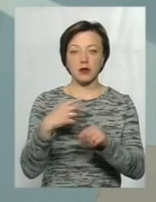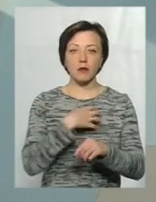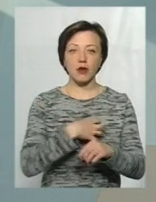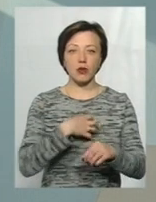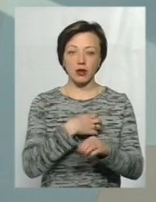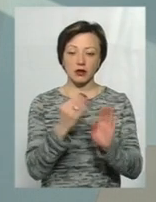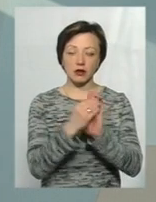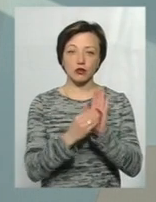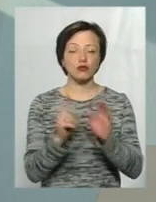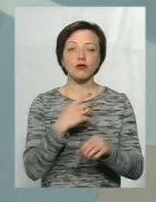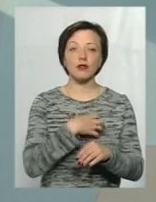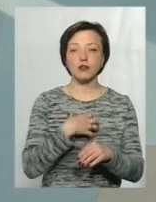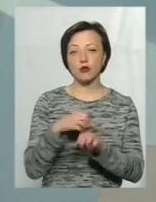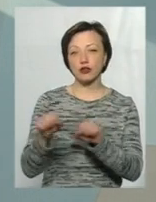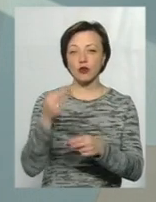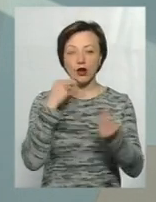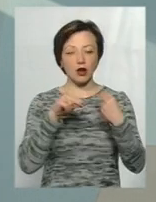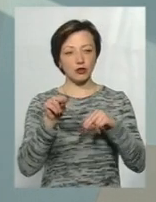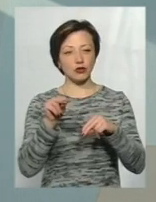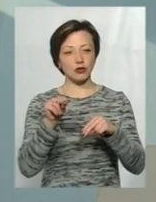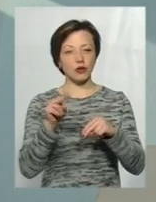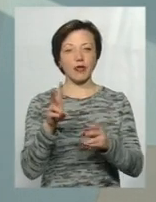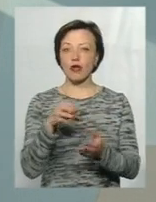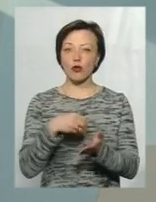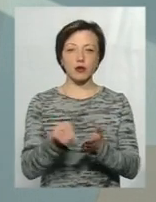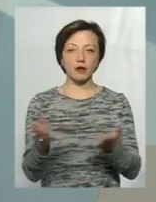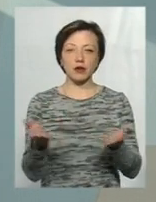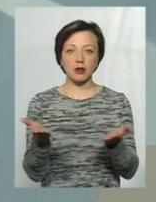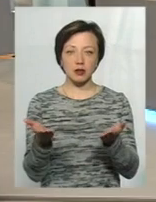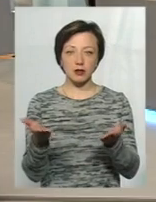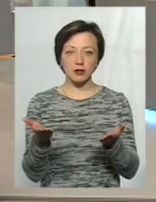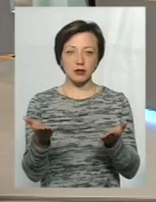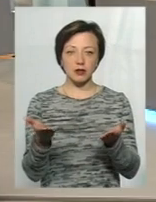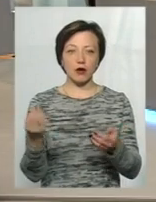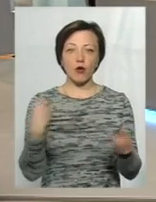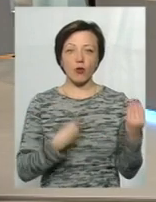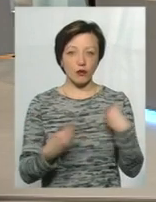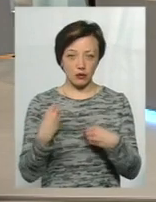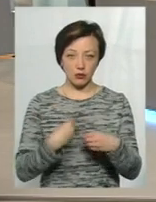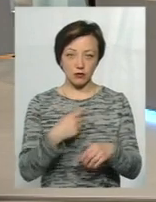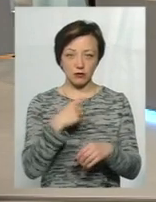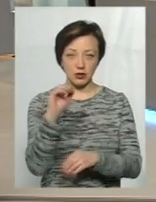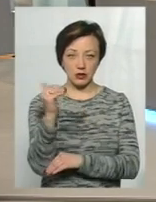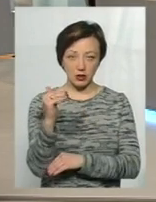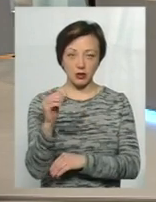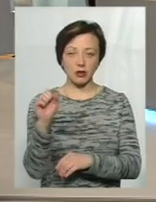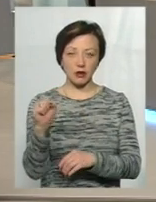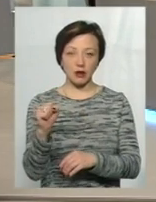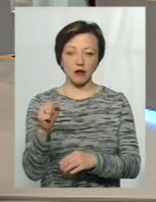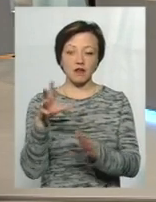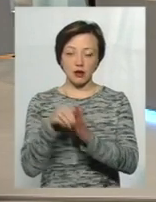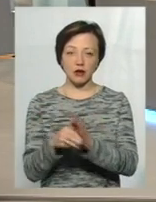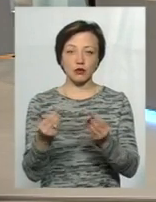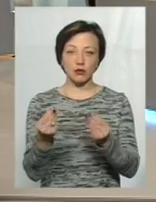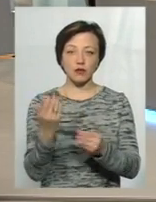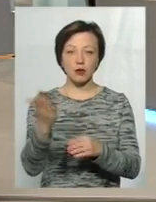пріоритети. Що важливіше? Можливо, краще не купити якусь чергову одежину якусь там дитині, а вкласти ці